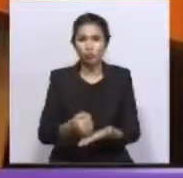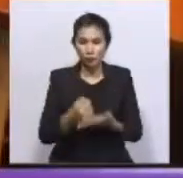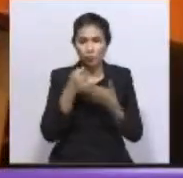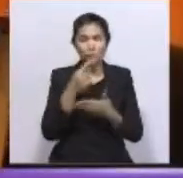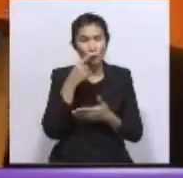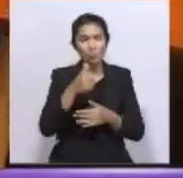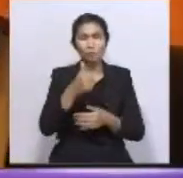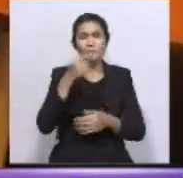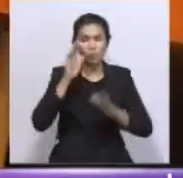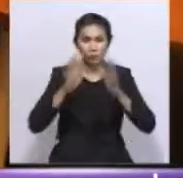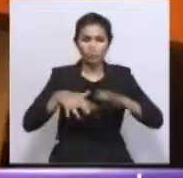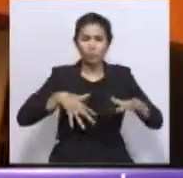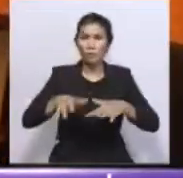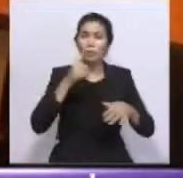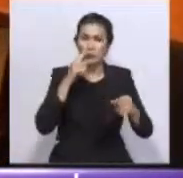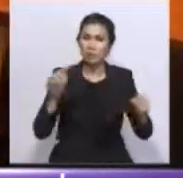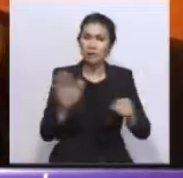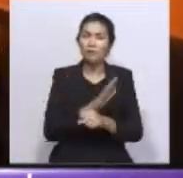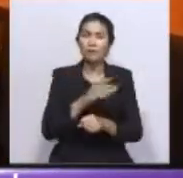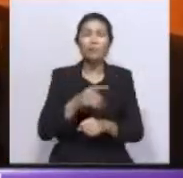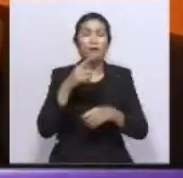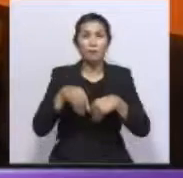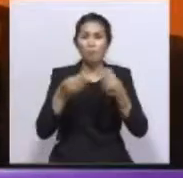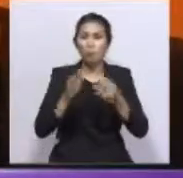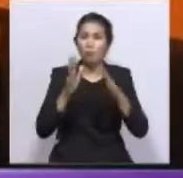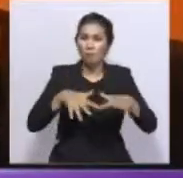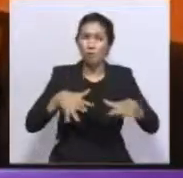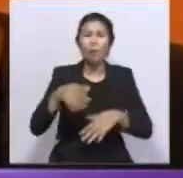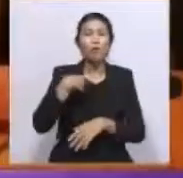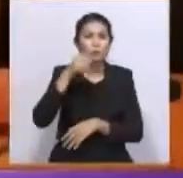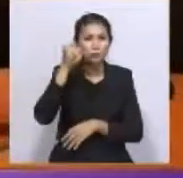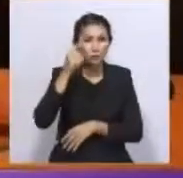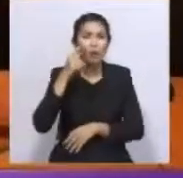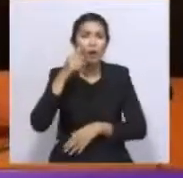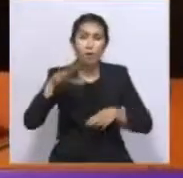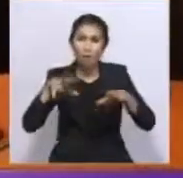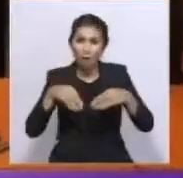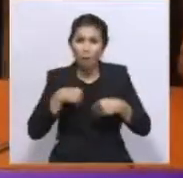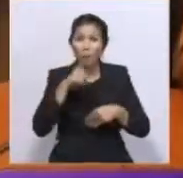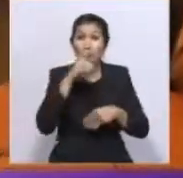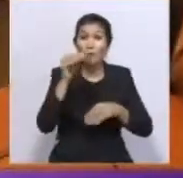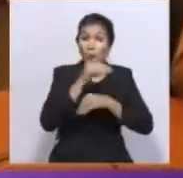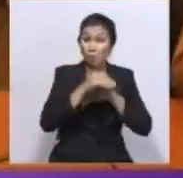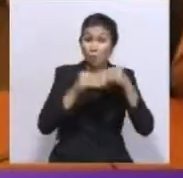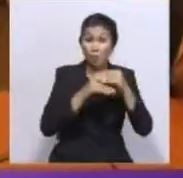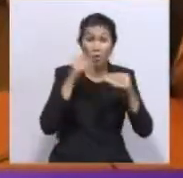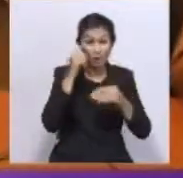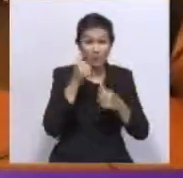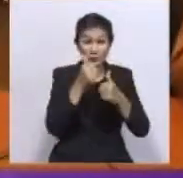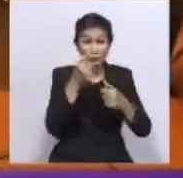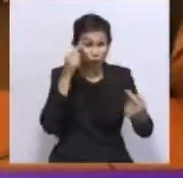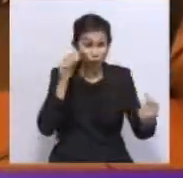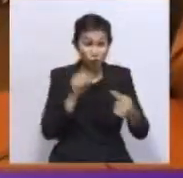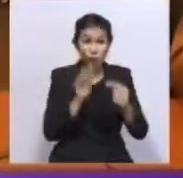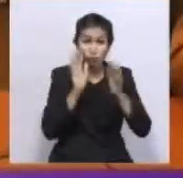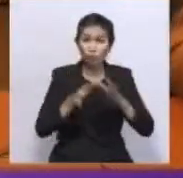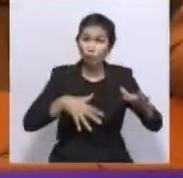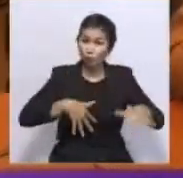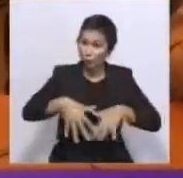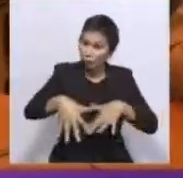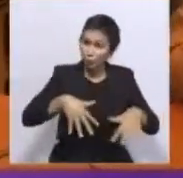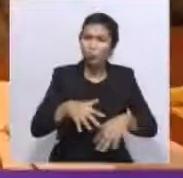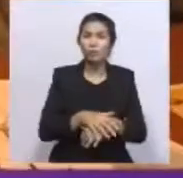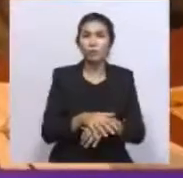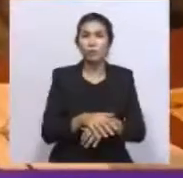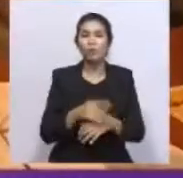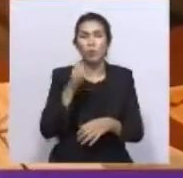การของประชาชนโดยการสร้างความเข้าใจรับฟังความคิดเห็นหาโครงการรองรับให้ตรงกับความต้องการของประชาชนในพื้น